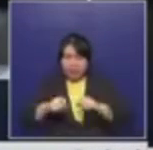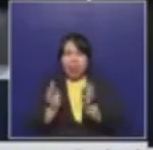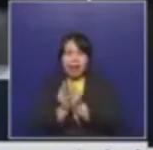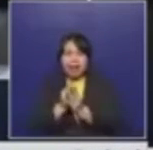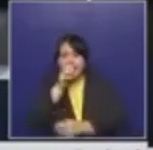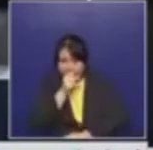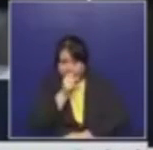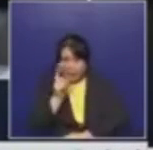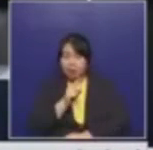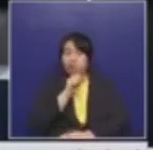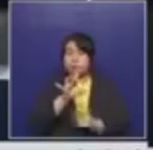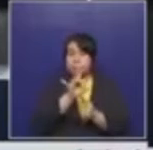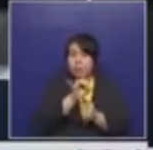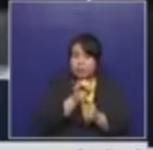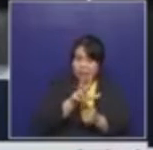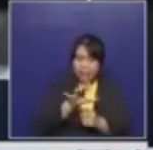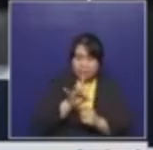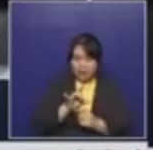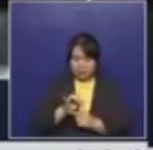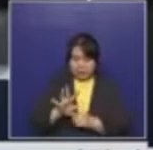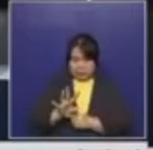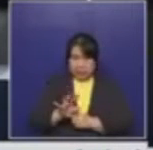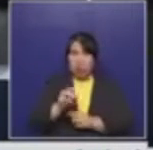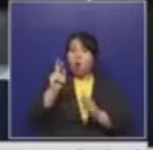เนี่ยเขาทำกันอย่างไรครับเรื่องของการลงมติโดยเปิดเผยและการลงมติรับกับจากนั้นๆเมื่อเราดูในเข้า83เข้า 84